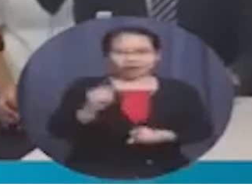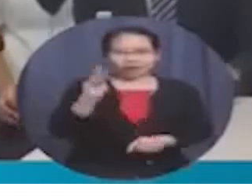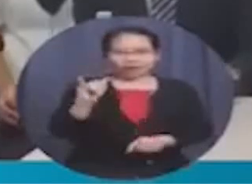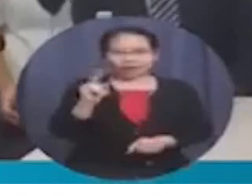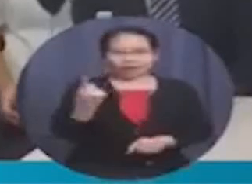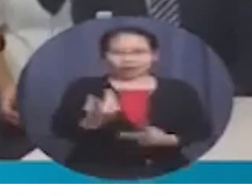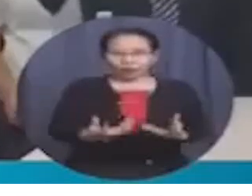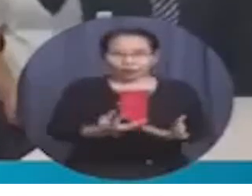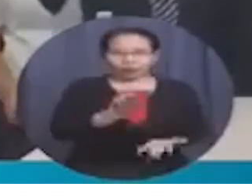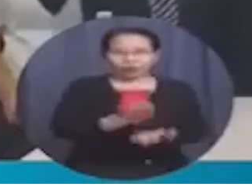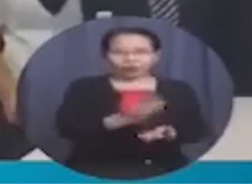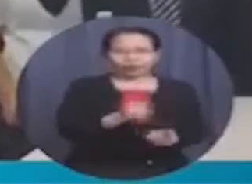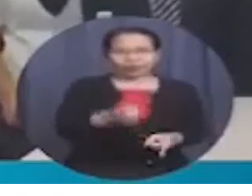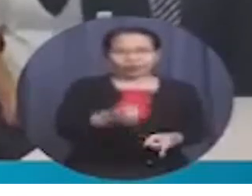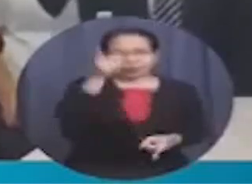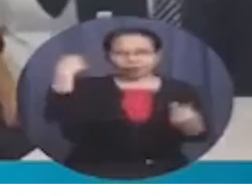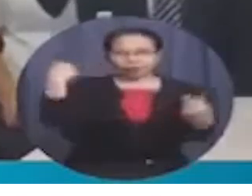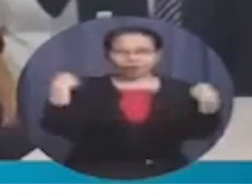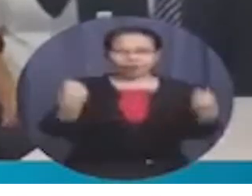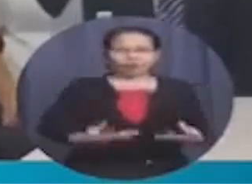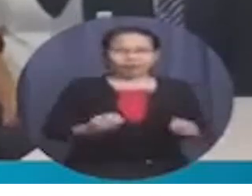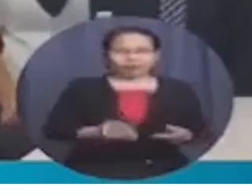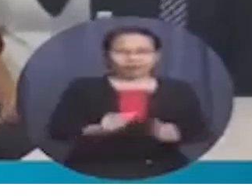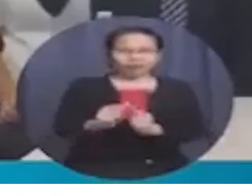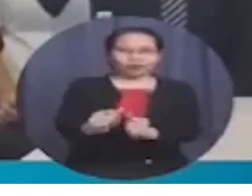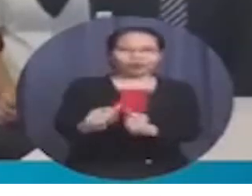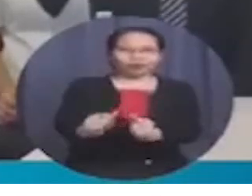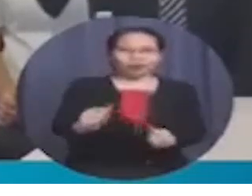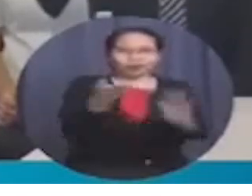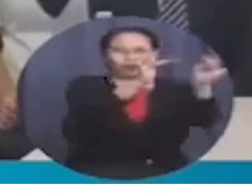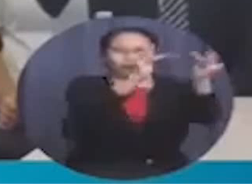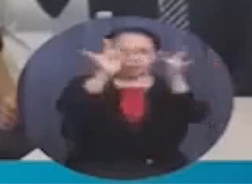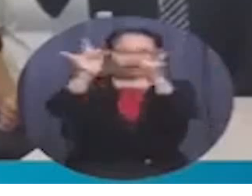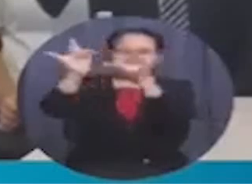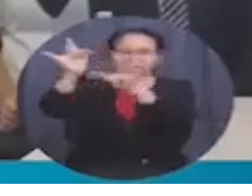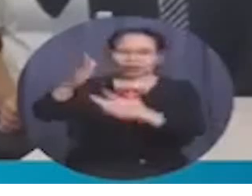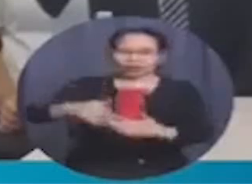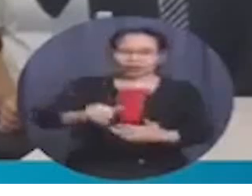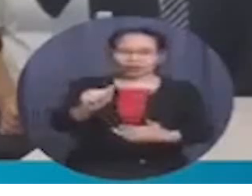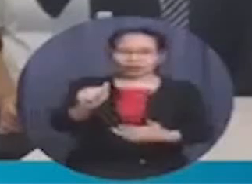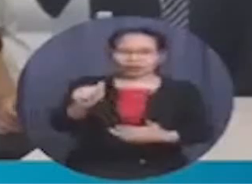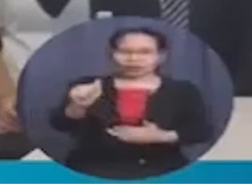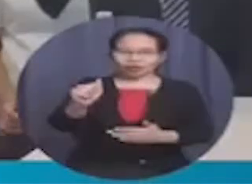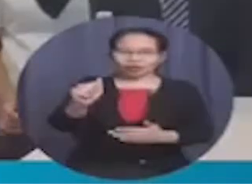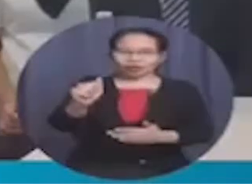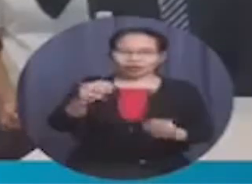marami nanonood sa internet, eh. Meron 20,000 tayong na nanonood